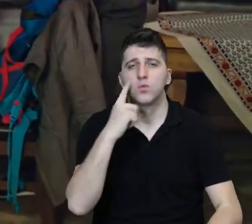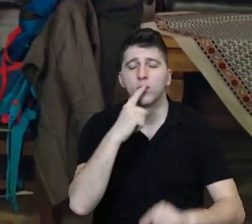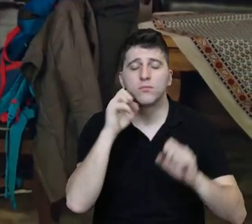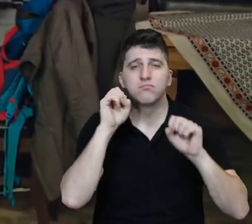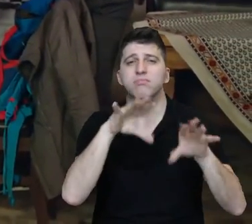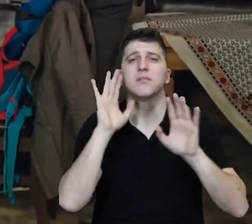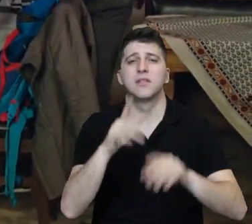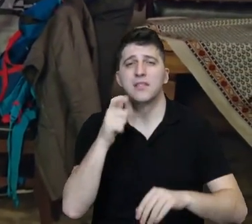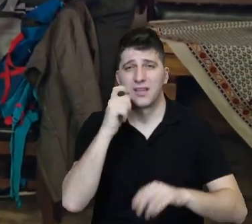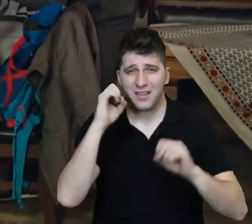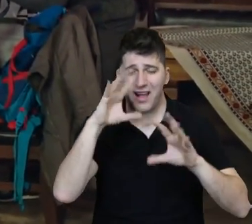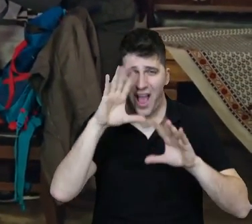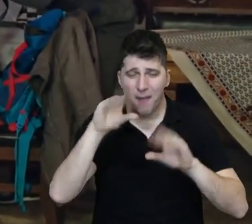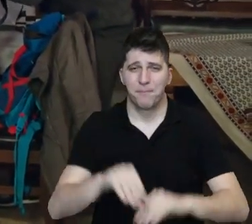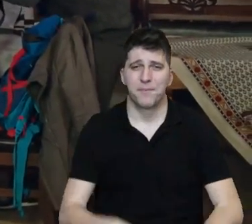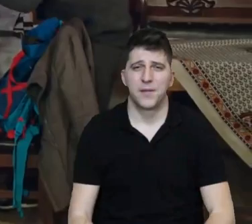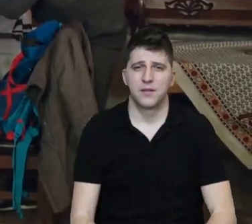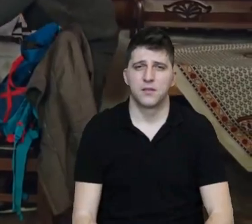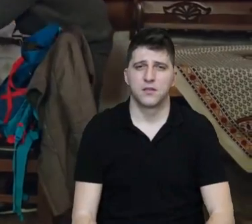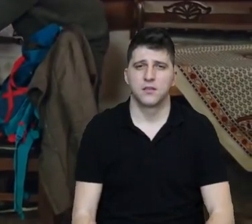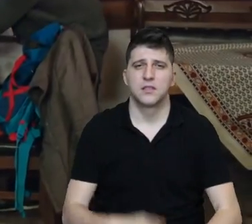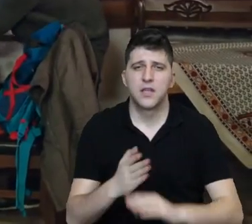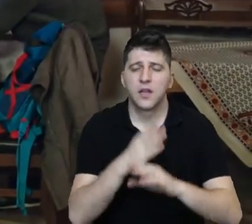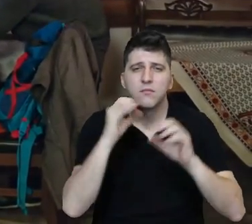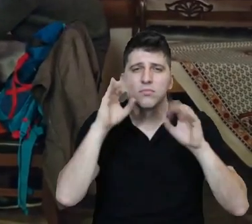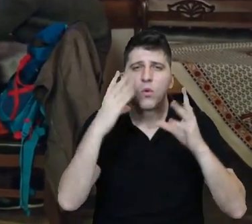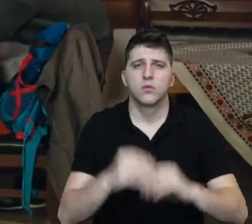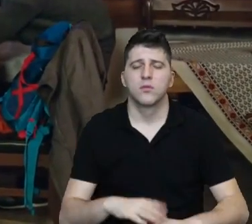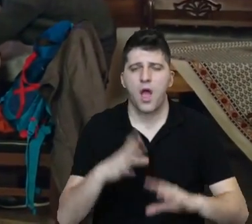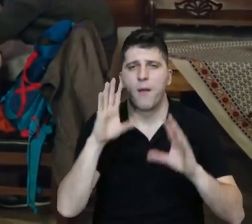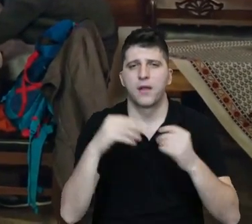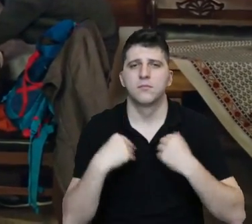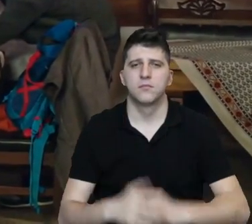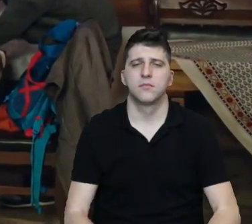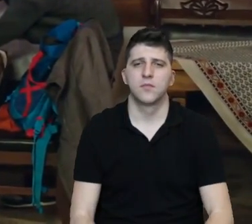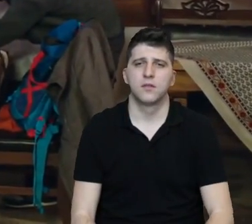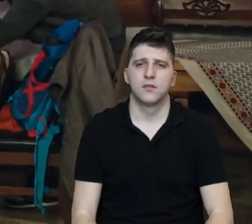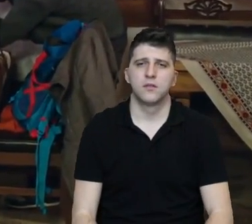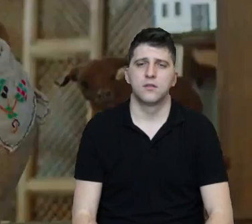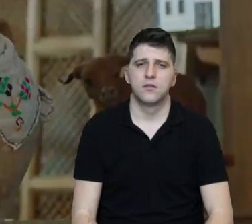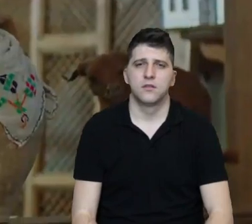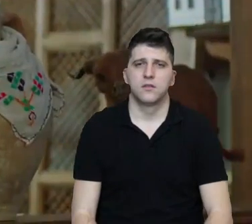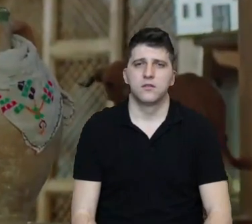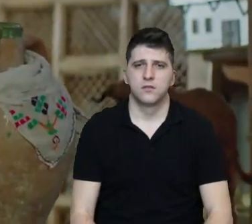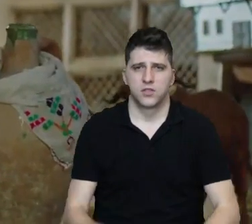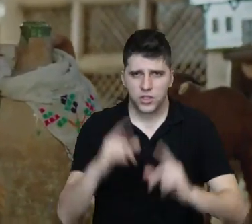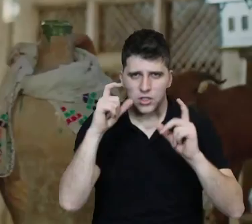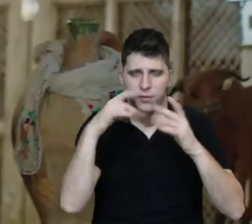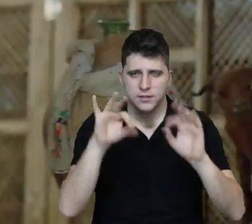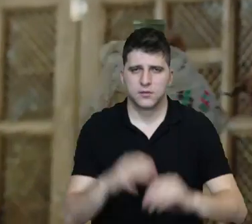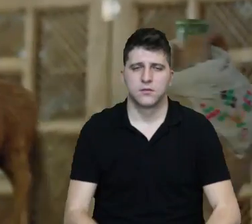kamaştı. Acaba flaşı mı kapatsak? Ha? Niye kamaştı ki o kadar? Kapat. Santral ara pencereden şöyle bir bakıp çekil, yanlarına